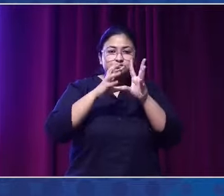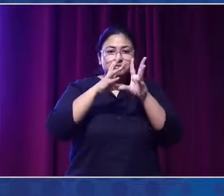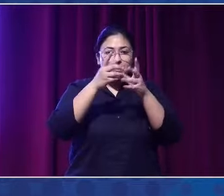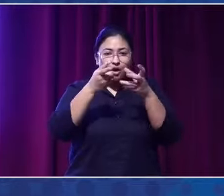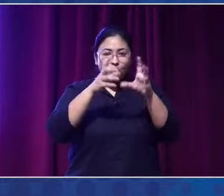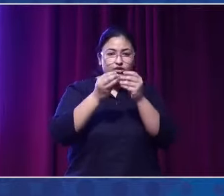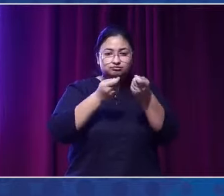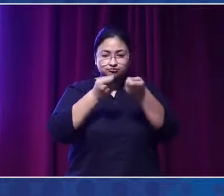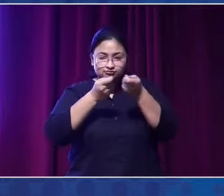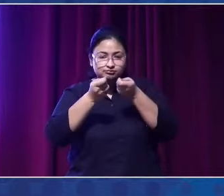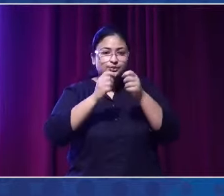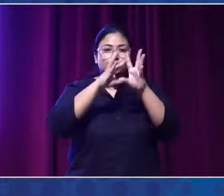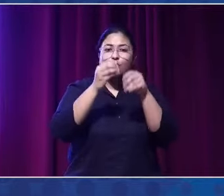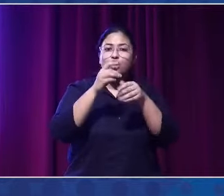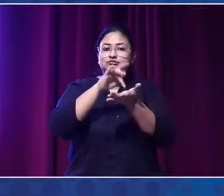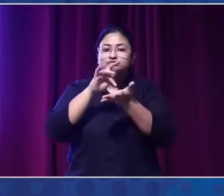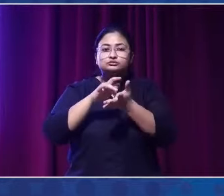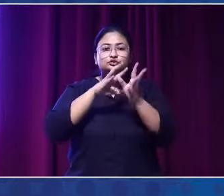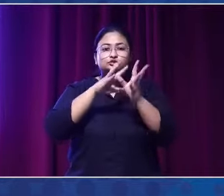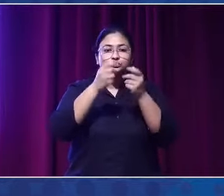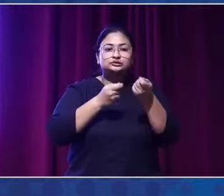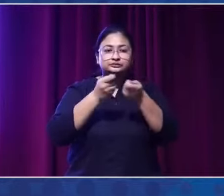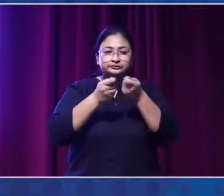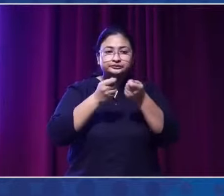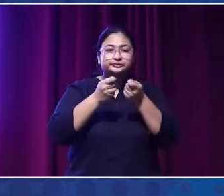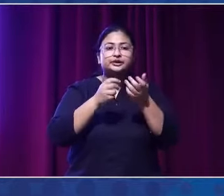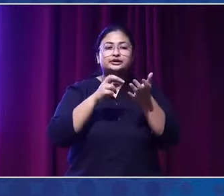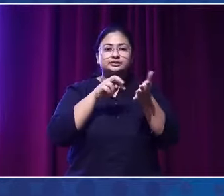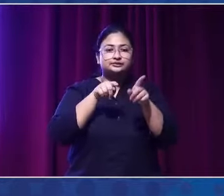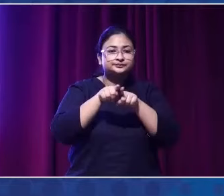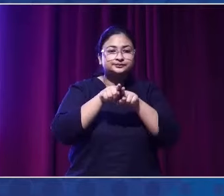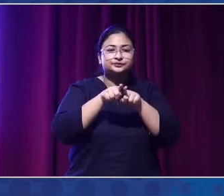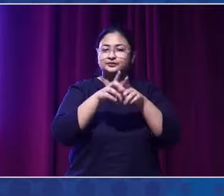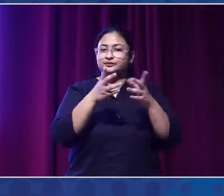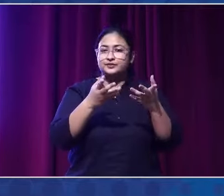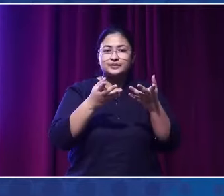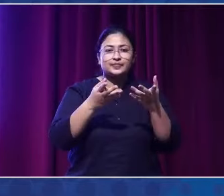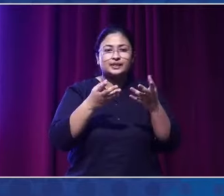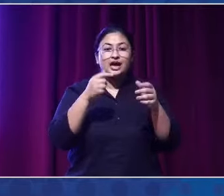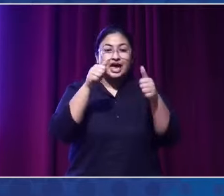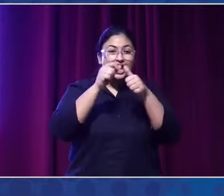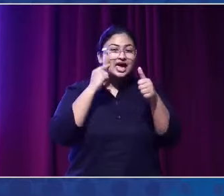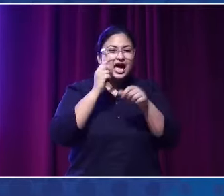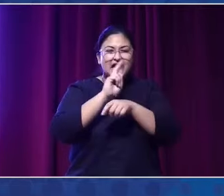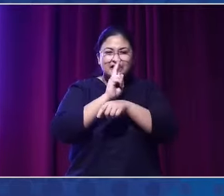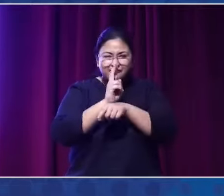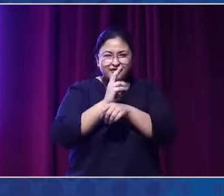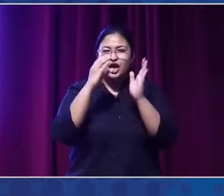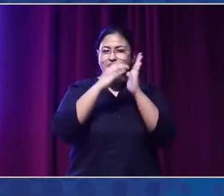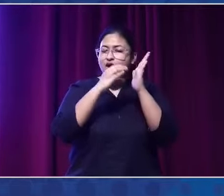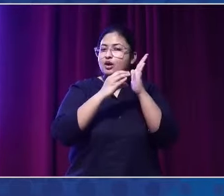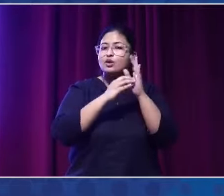द मैनेस ऑफ एसेंशियली बाय एंड लार्ज द डीप फेक्स एंड द एआई जनरेटेड सिंथेटिक